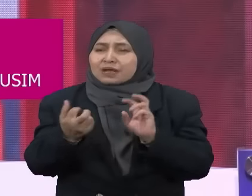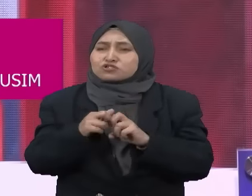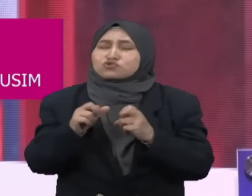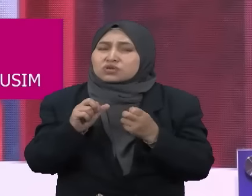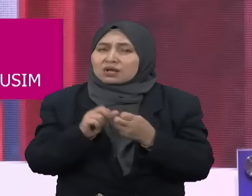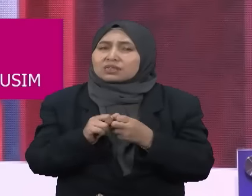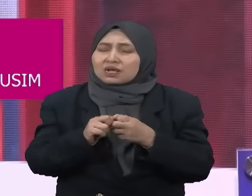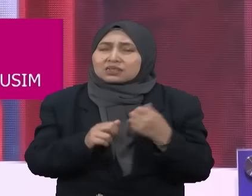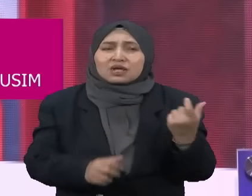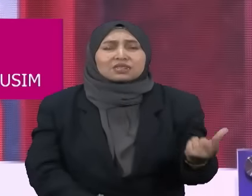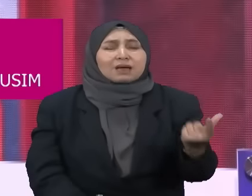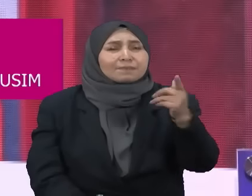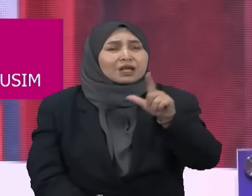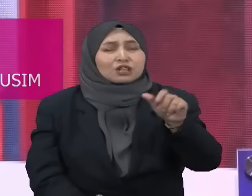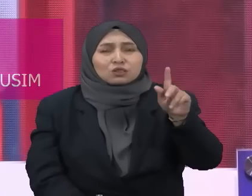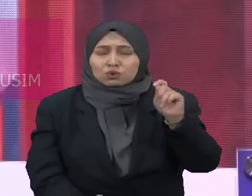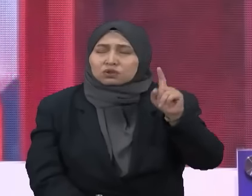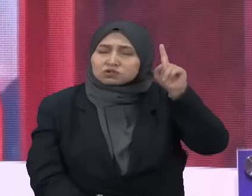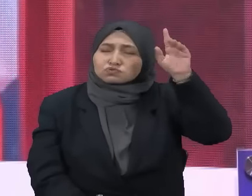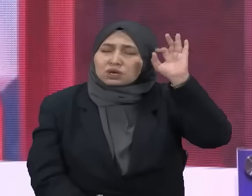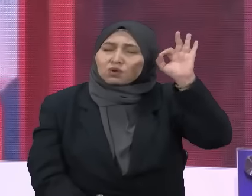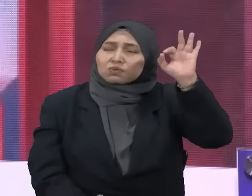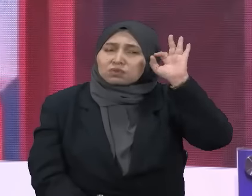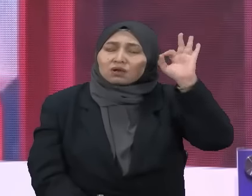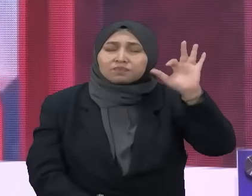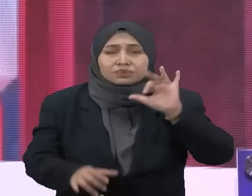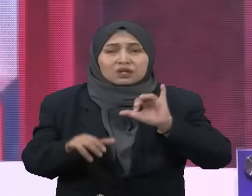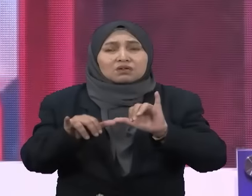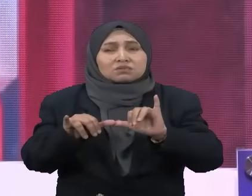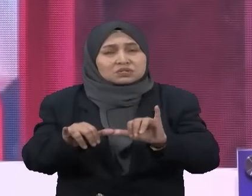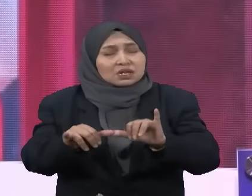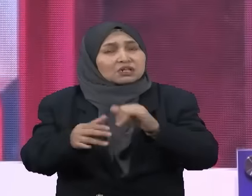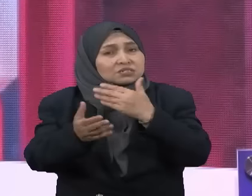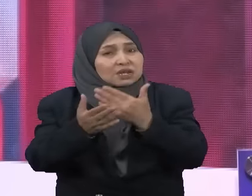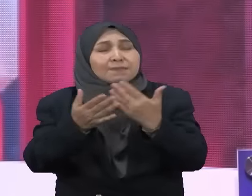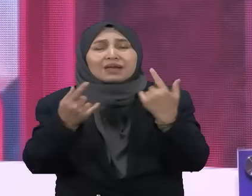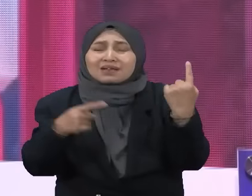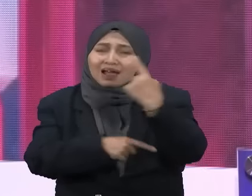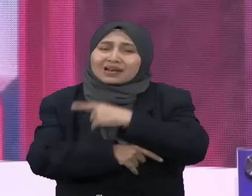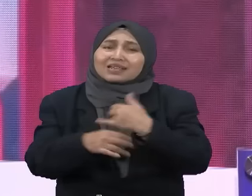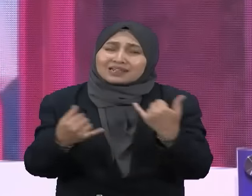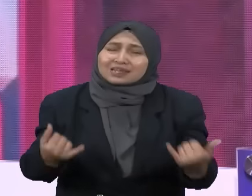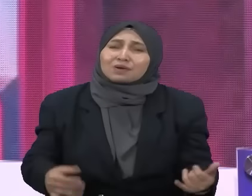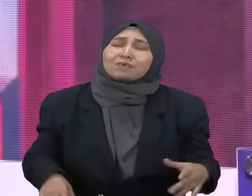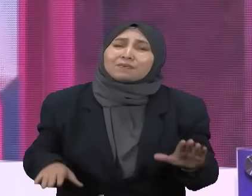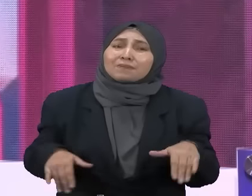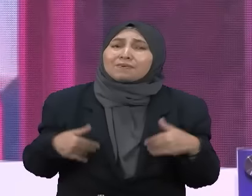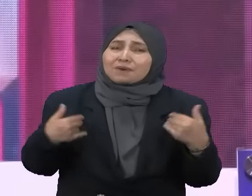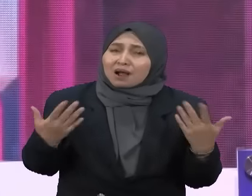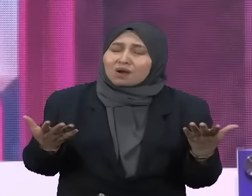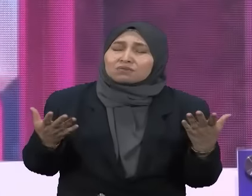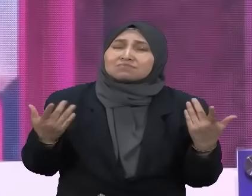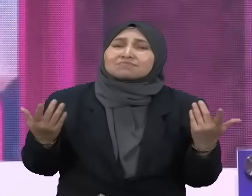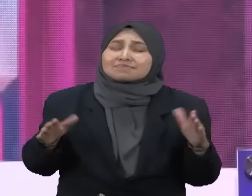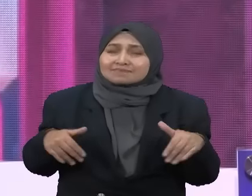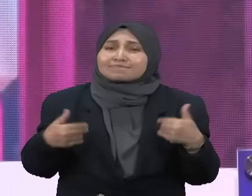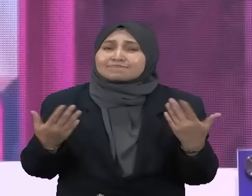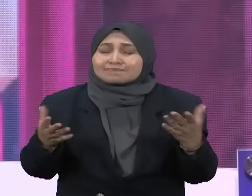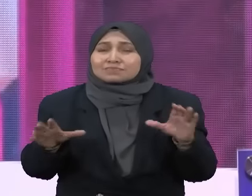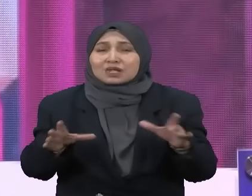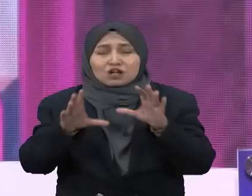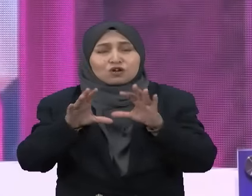masalah Nabi Lut ni. Subhanallah. Masih lagi Ustaz sampai ke hari ni Ustaz. Macam mana rasanya kita nak buat ni Ustaz? Quran dah